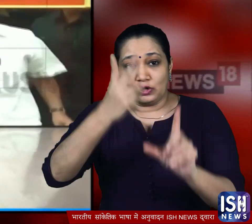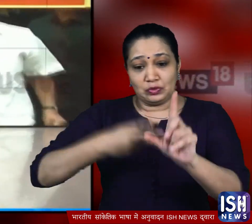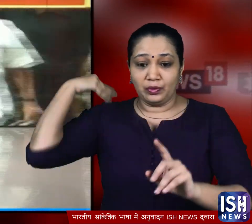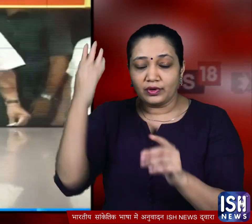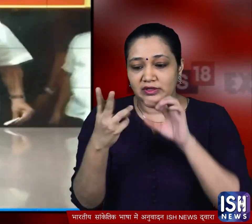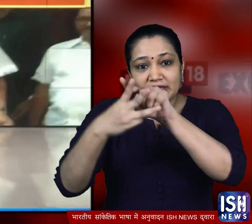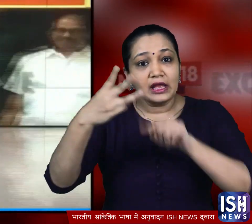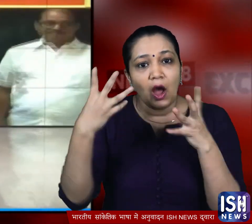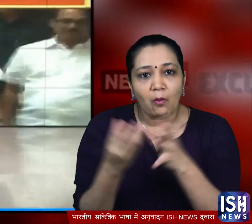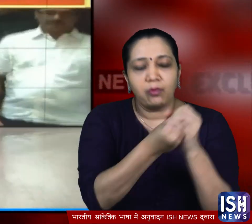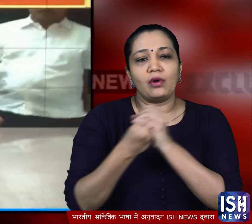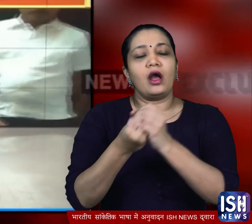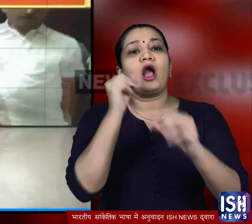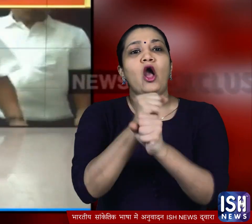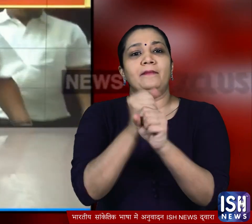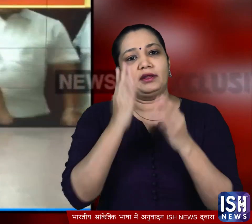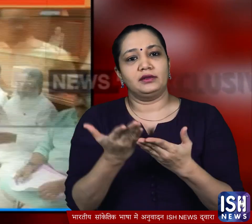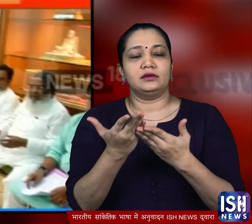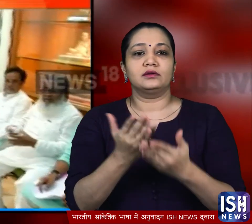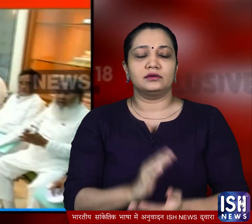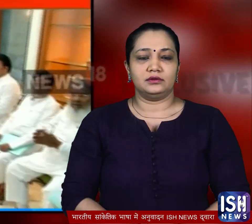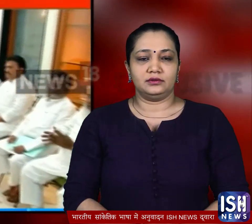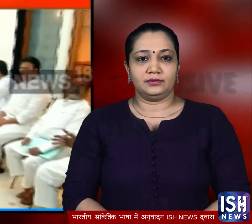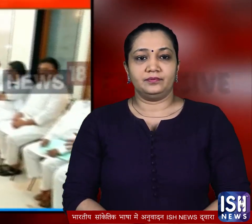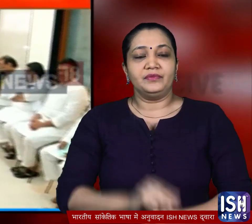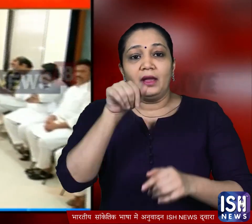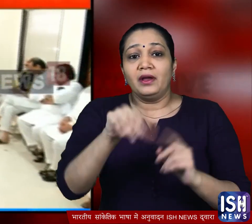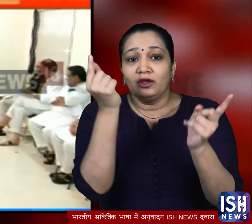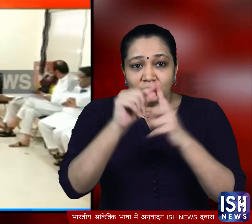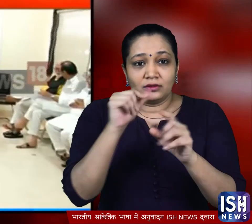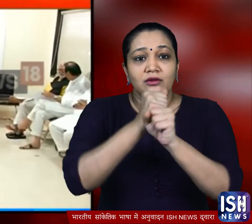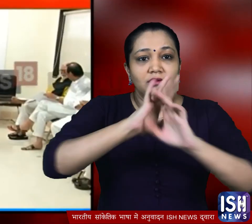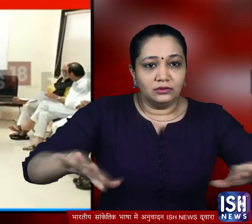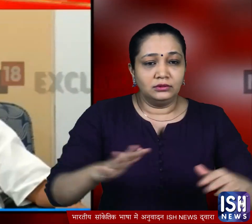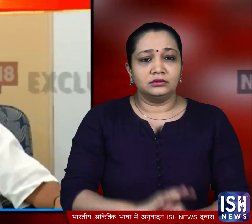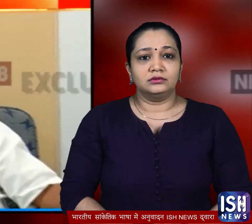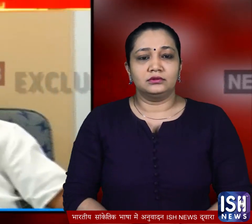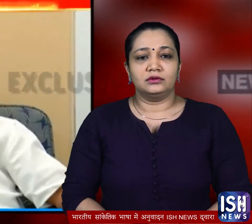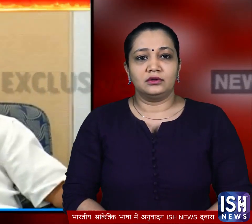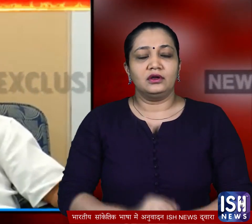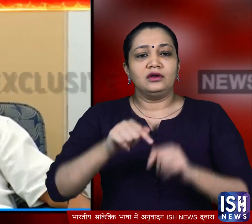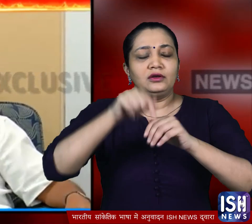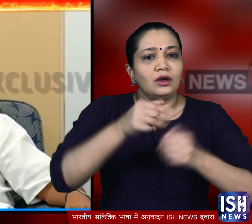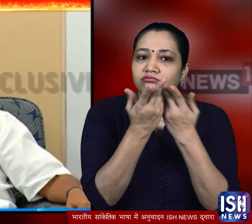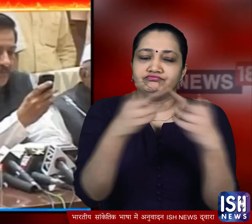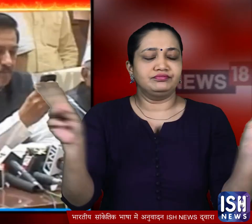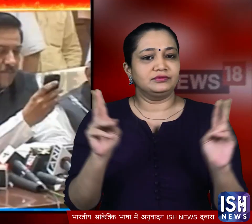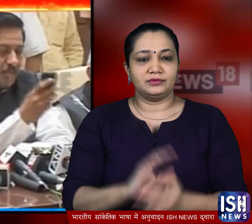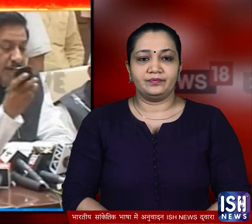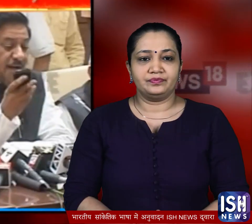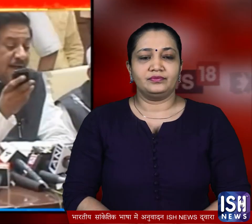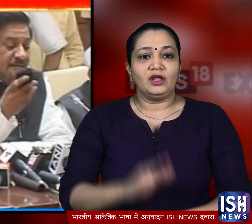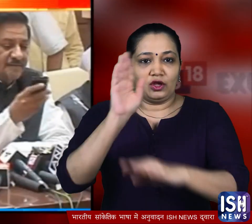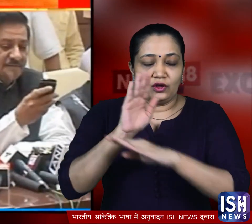पिछले 2 साल से मिलकर सरकार चला रही हैं, लेकिन उत्तर प्रदेश और गोवा में तीनों पार्टियों की राह अलग हो गई। गोवा